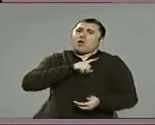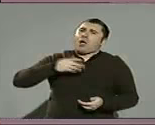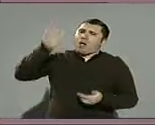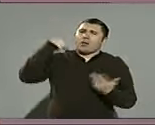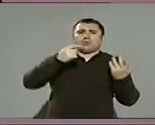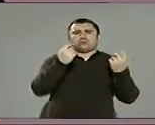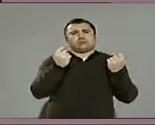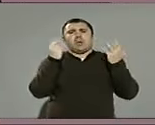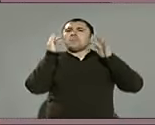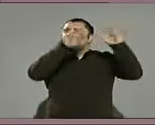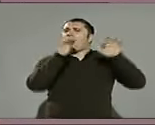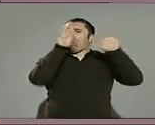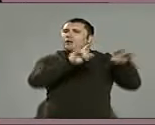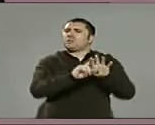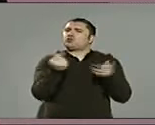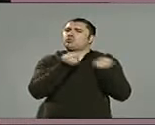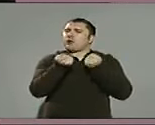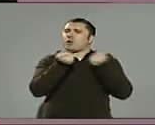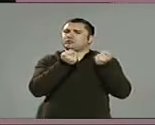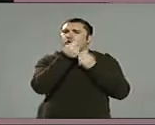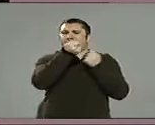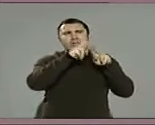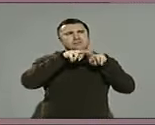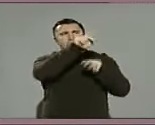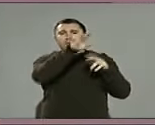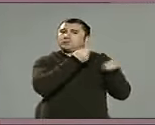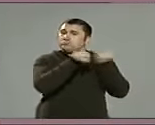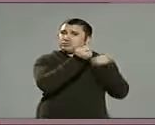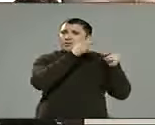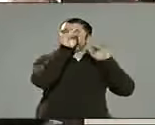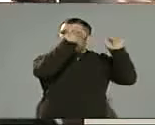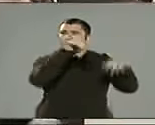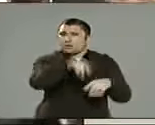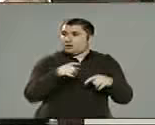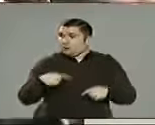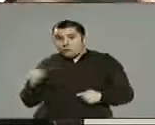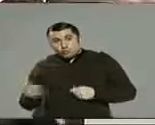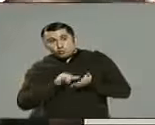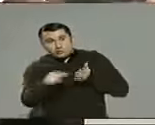gemeingefährlichen Spekulationen in der Welt finanzieren, liebe Genossinnen und Genossen.